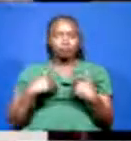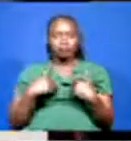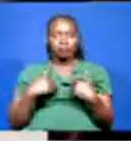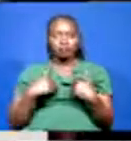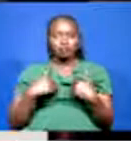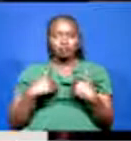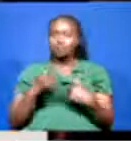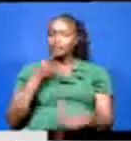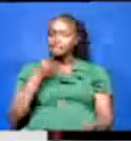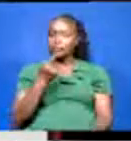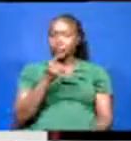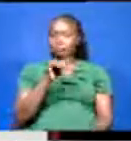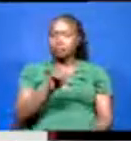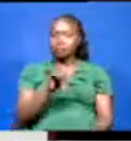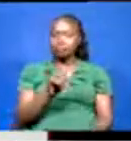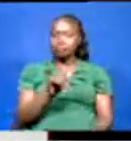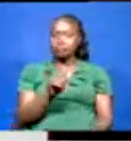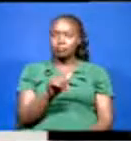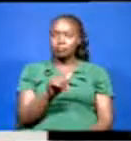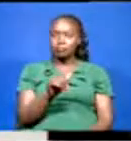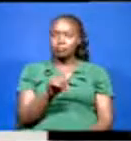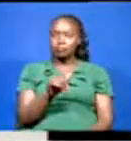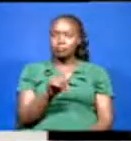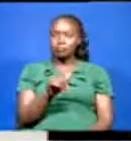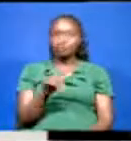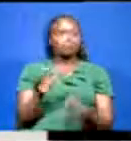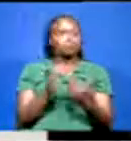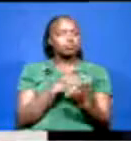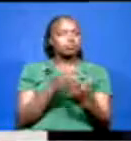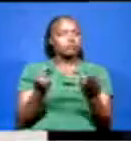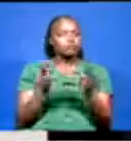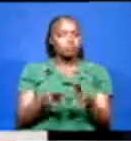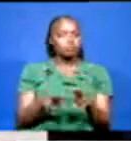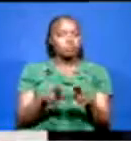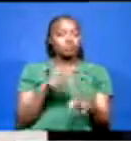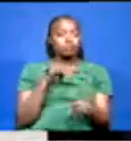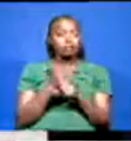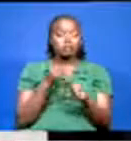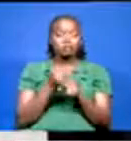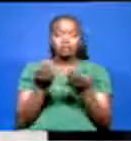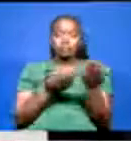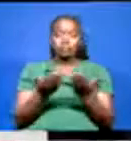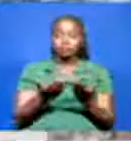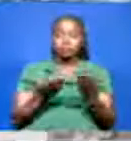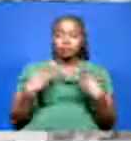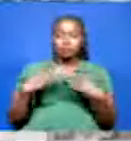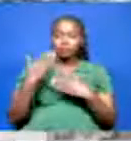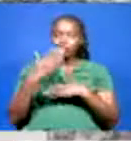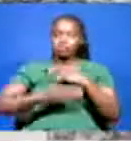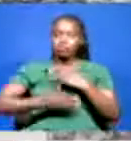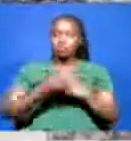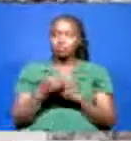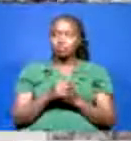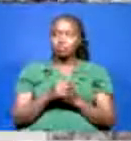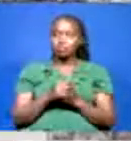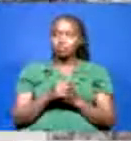tunahakika kwamba licha hayo yote, tutaweza kuwafanyia watu wa Busia kazi. Majority Leader